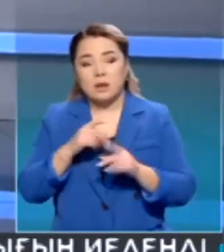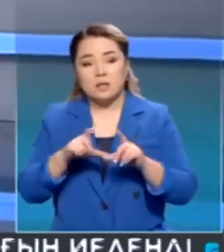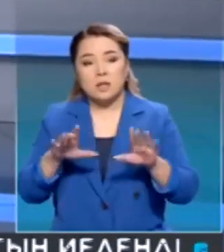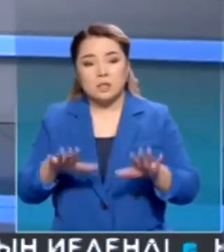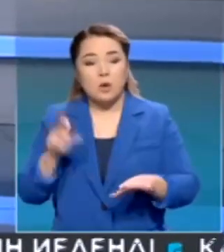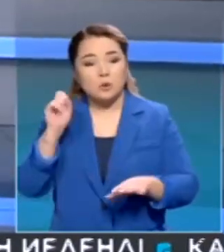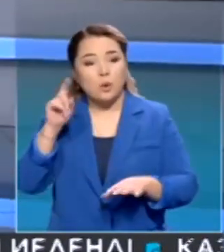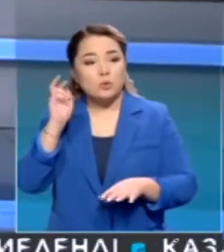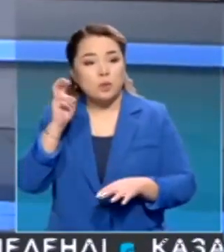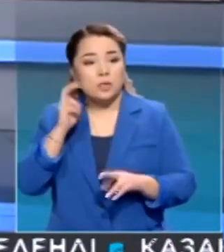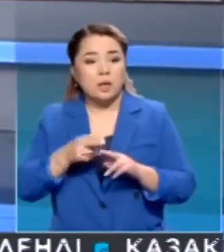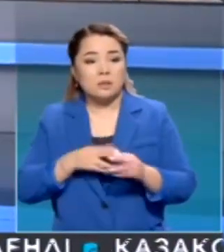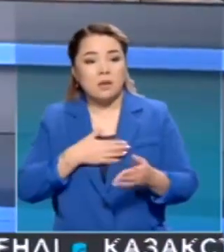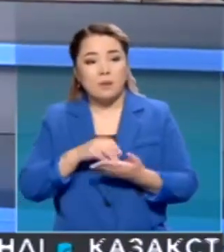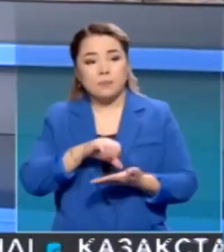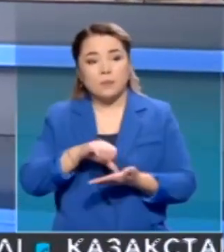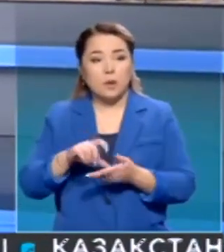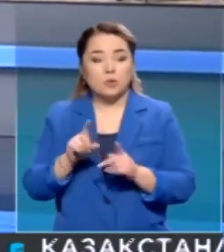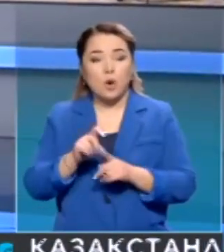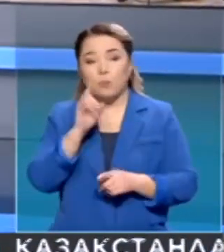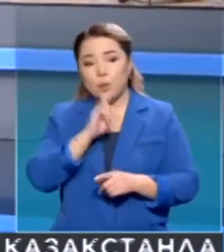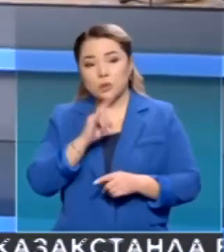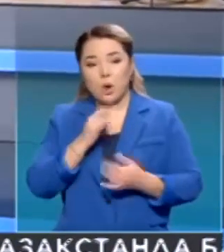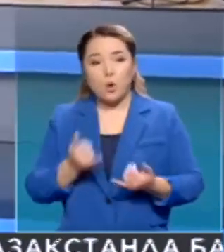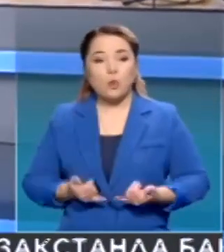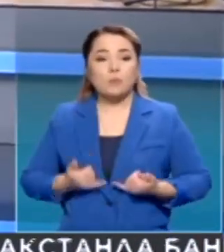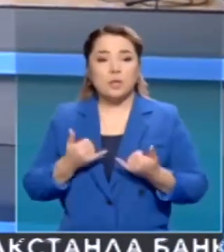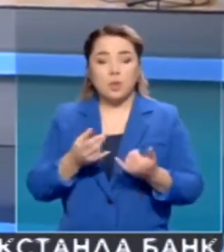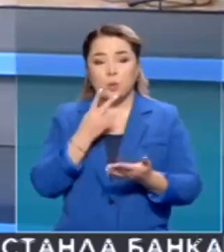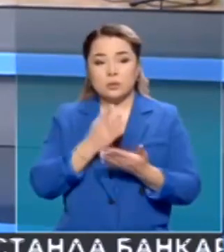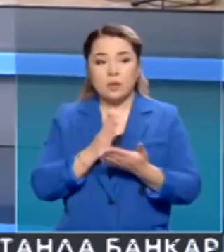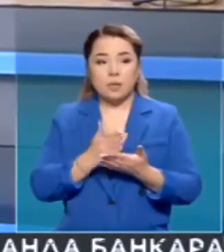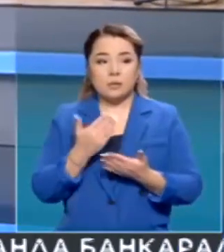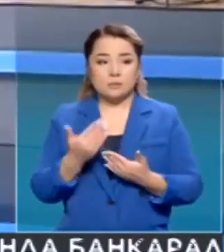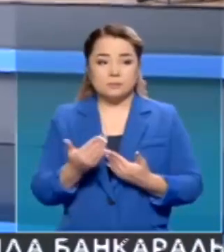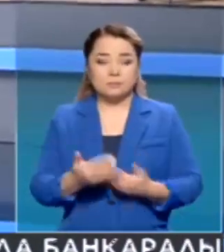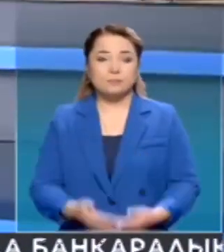алтынды игеруге атсалысқан майталман мұнайшыларға деген құрметтің белгісі.